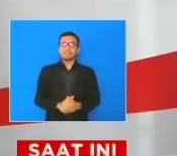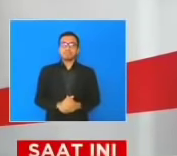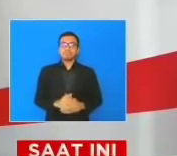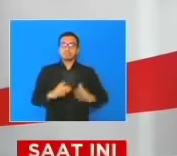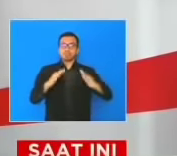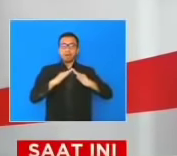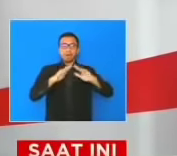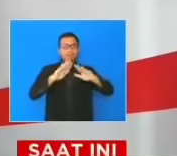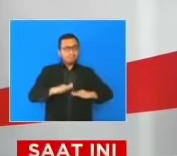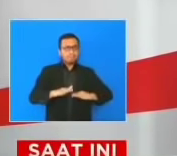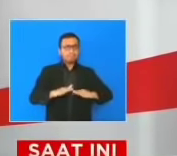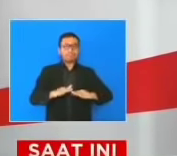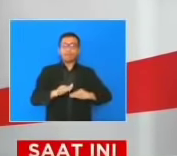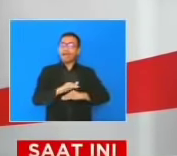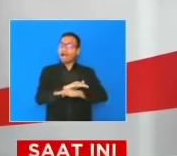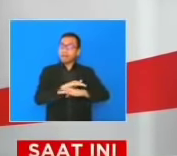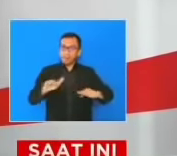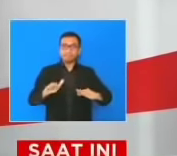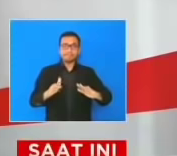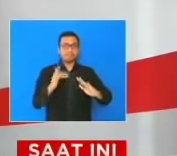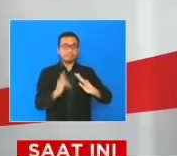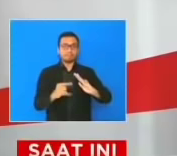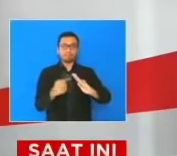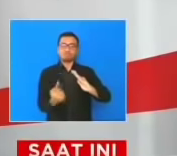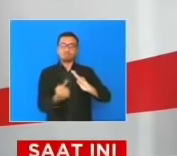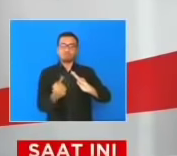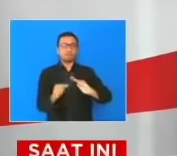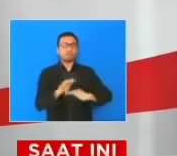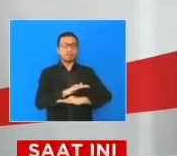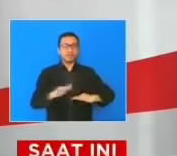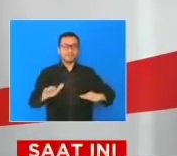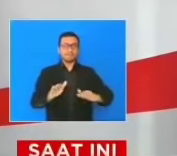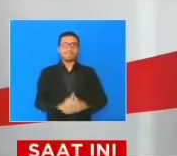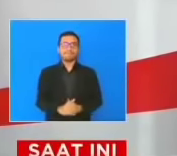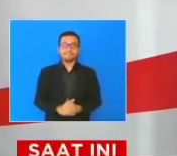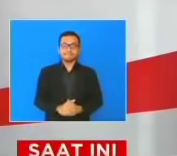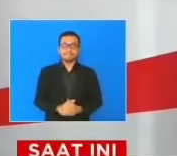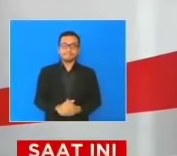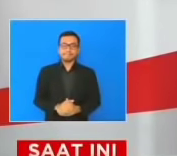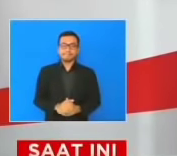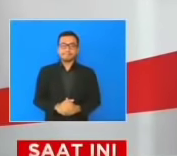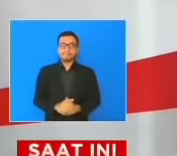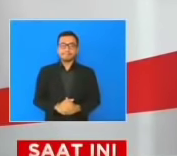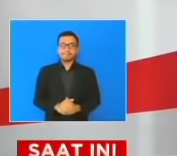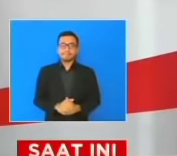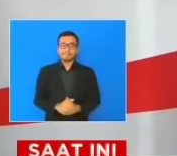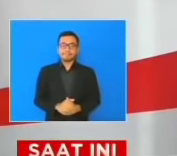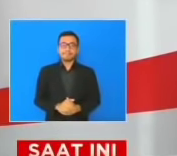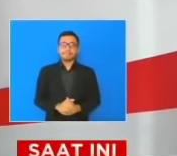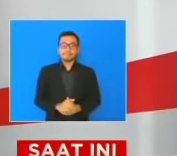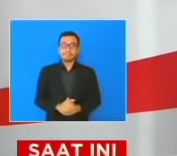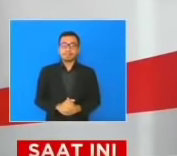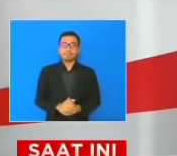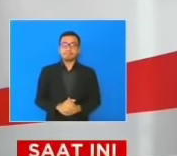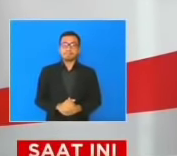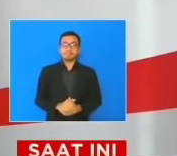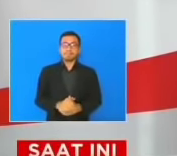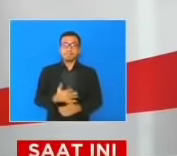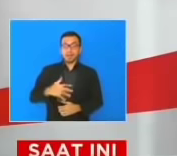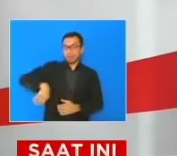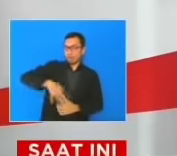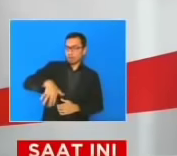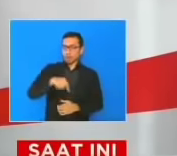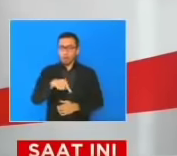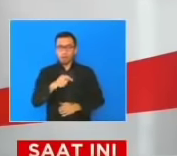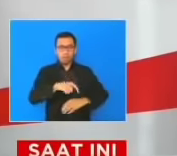rumah. Mari bersama-sama dengan keluarga kita berantas sarang nyamuk, karena ini